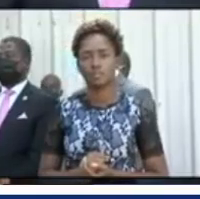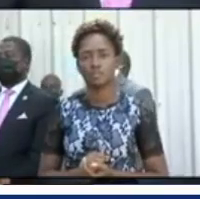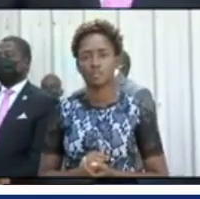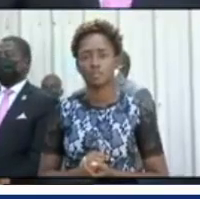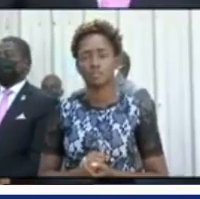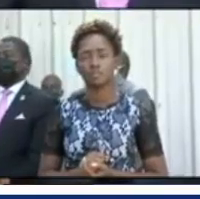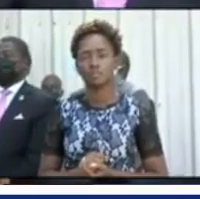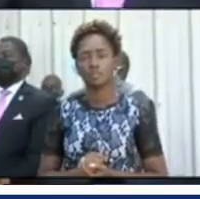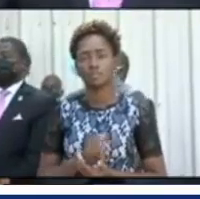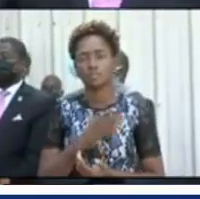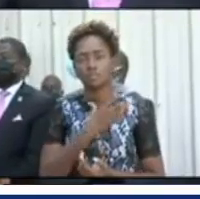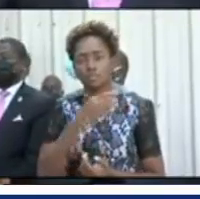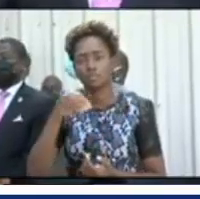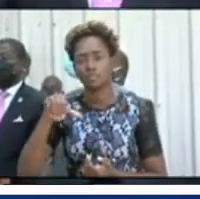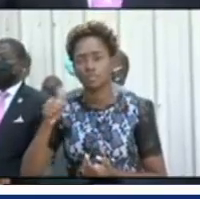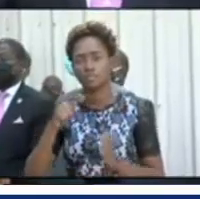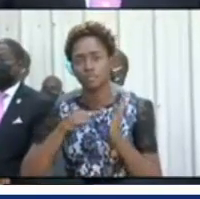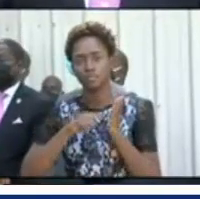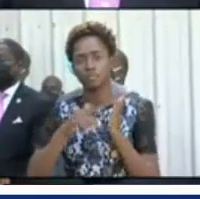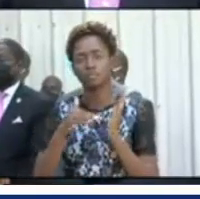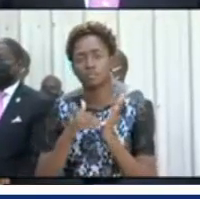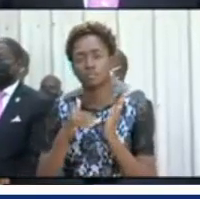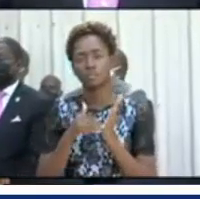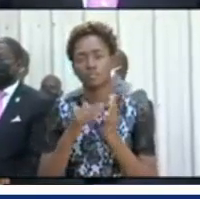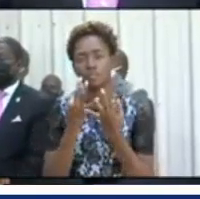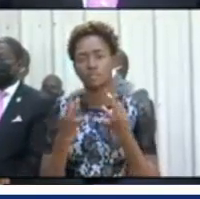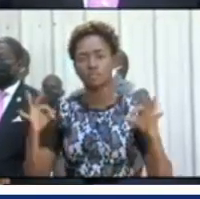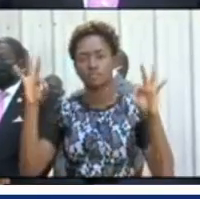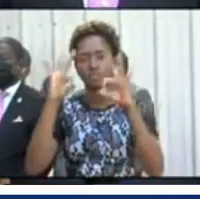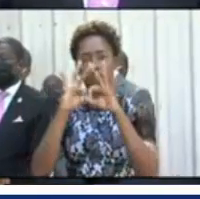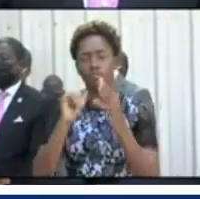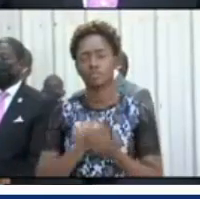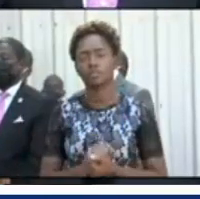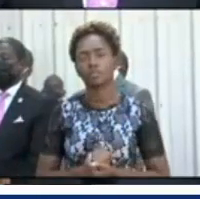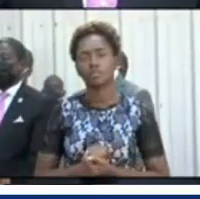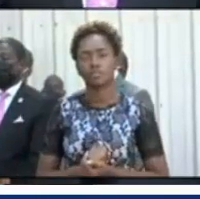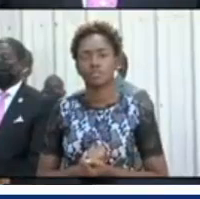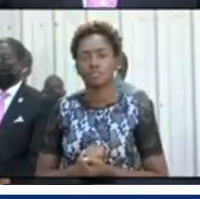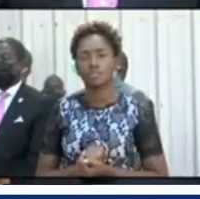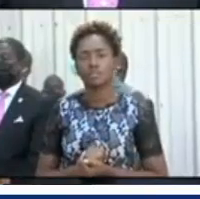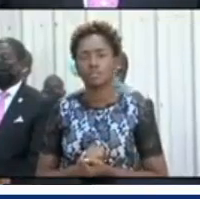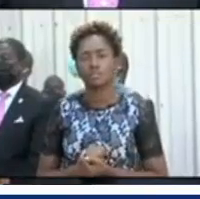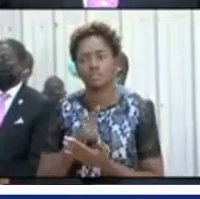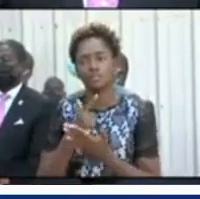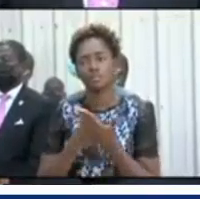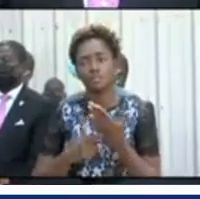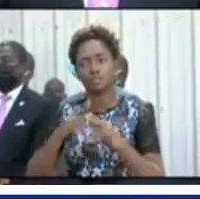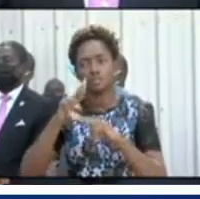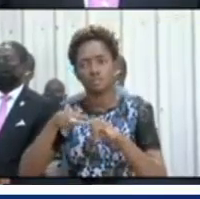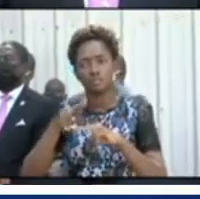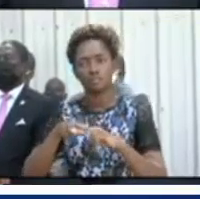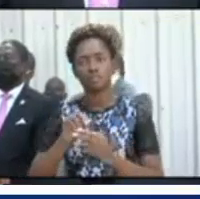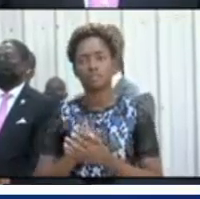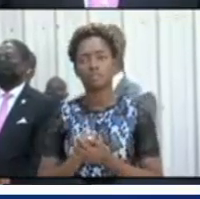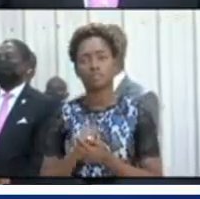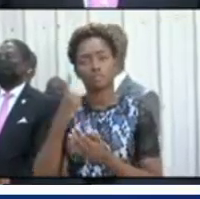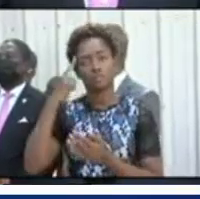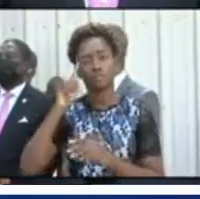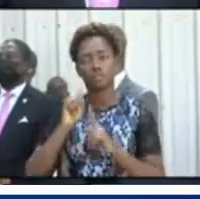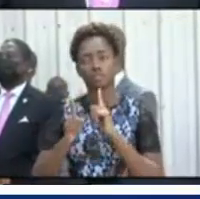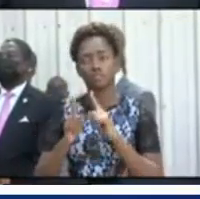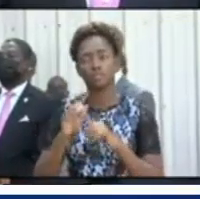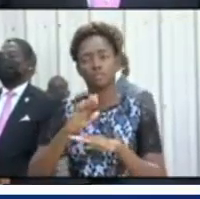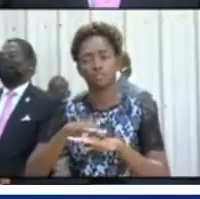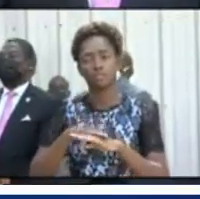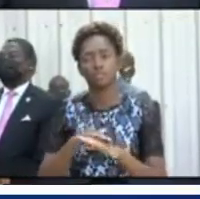Et l'autre point encore important que nous chita sous lit, nous parler de lit, c'est les